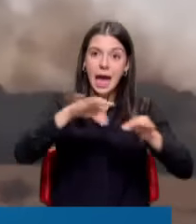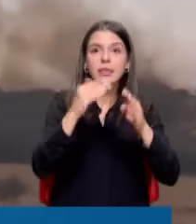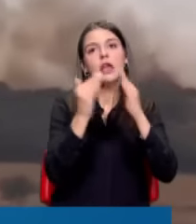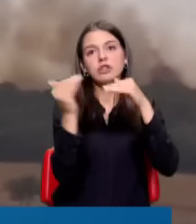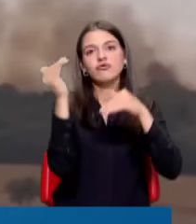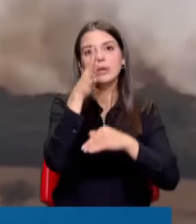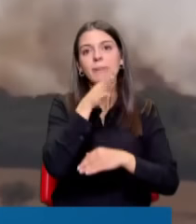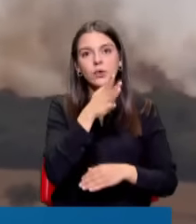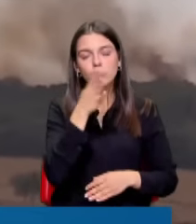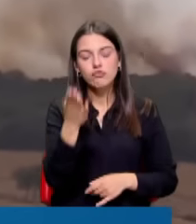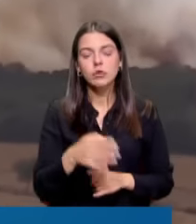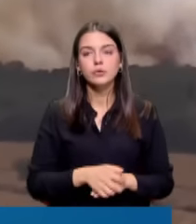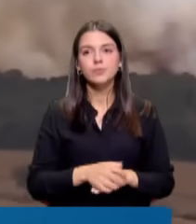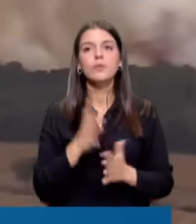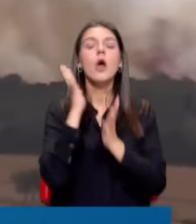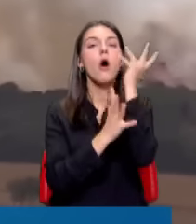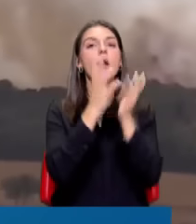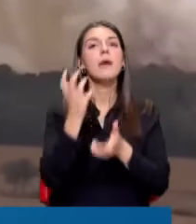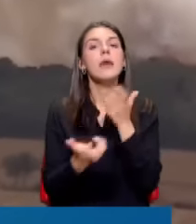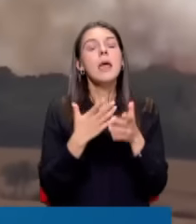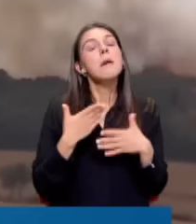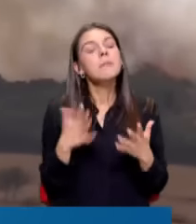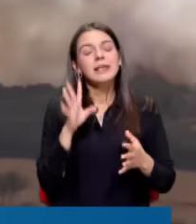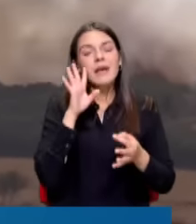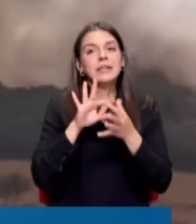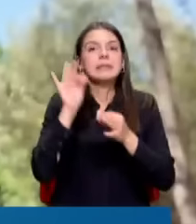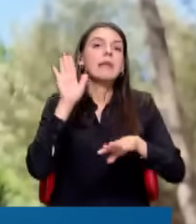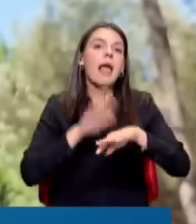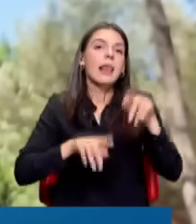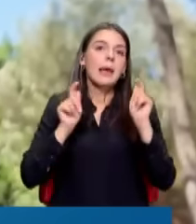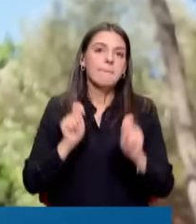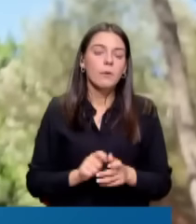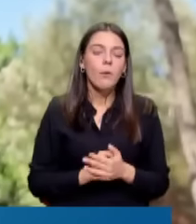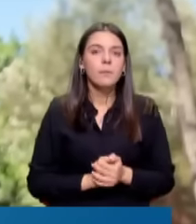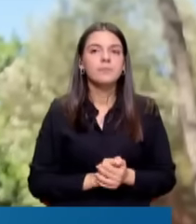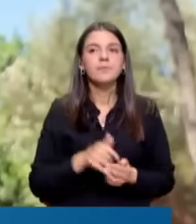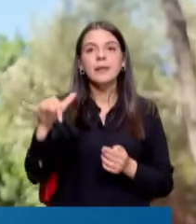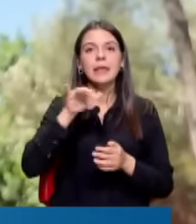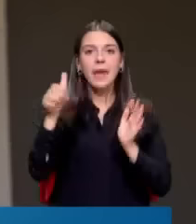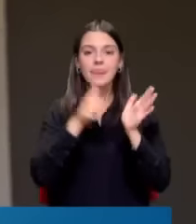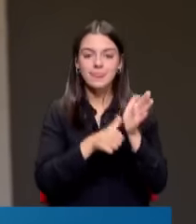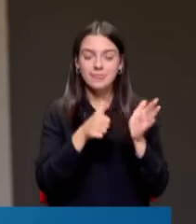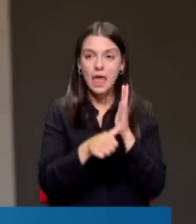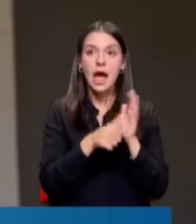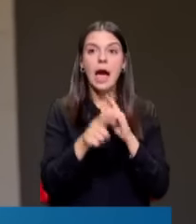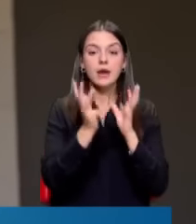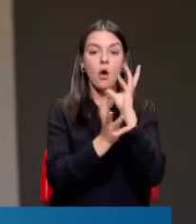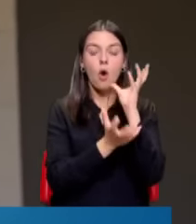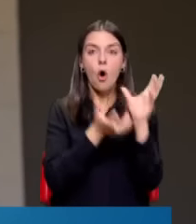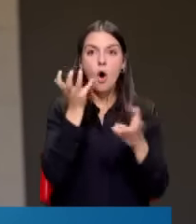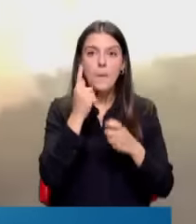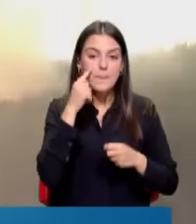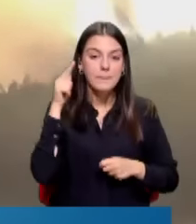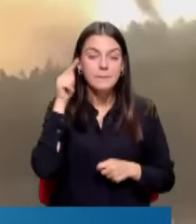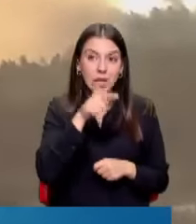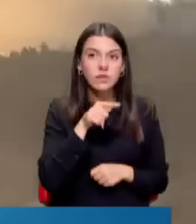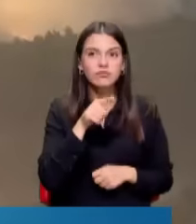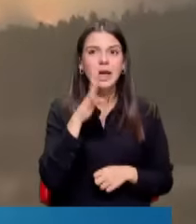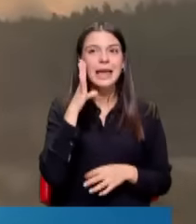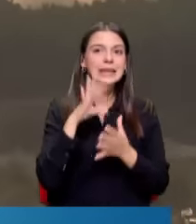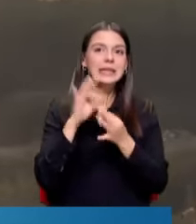ulaşmıştı. Orman yangınlarının %90'ı maalesef insan kaynaklı. Yakın tarih yangın istatistiklerine baktığımızda yangınların yaklaşık %90'ın